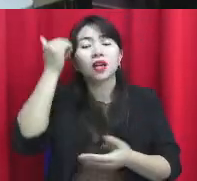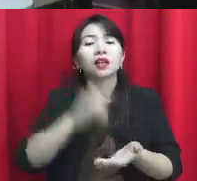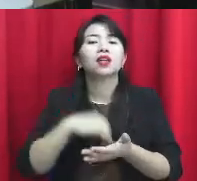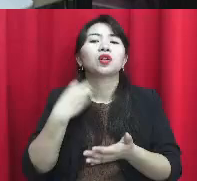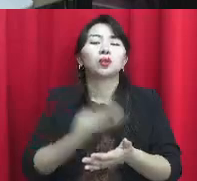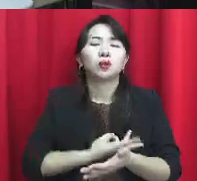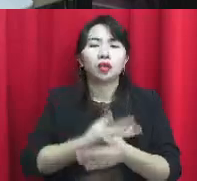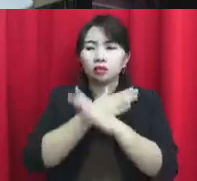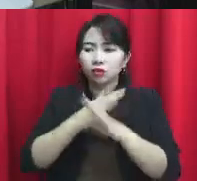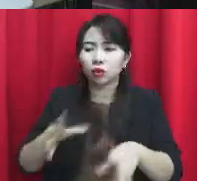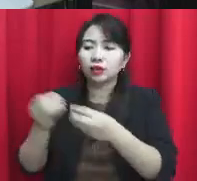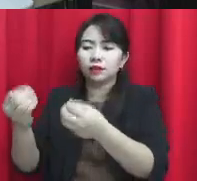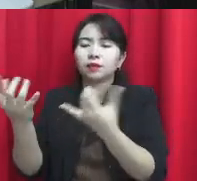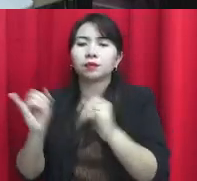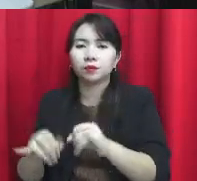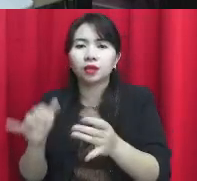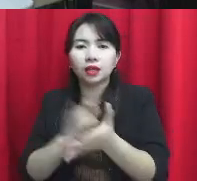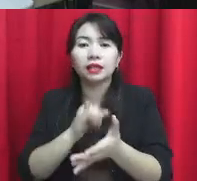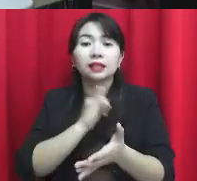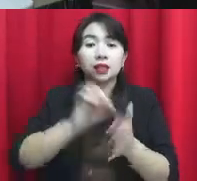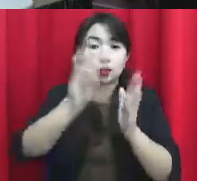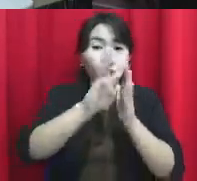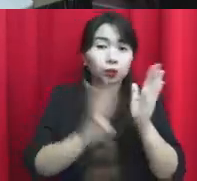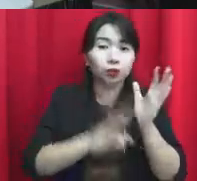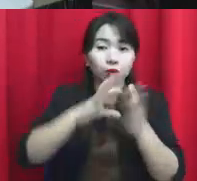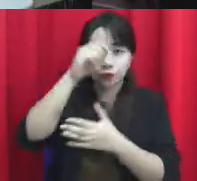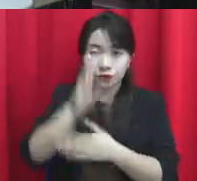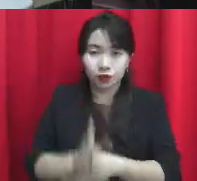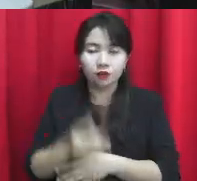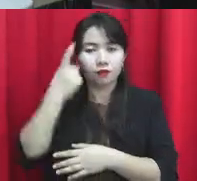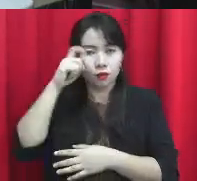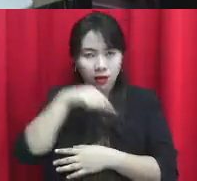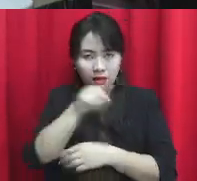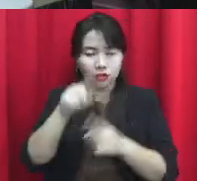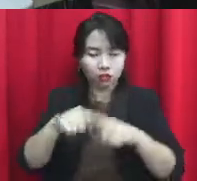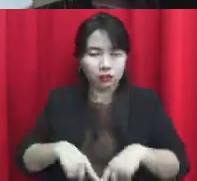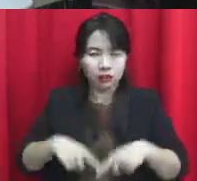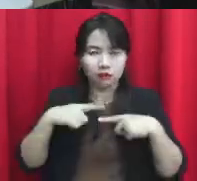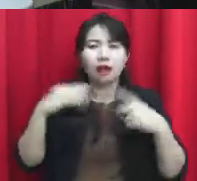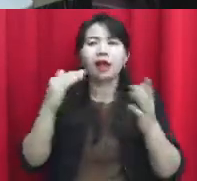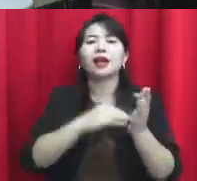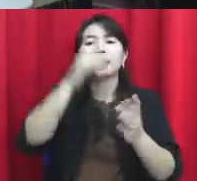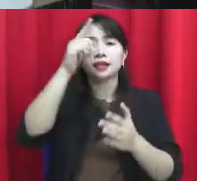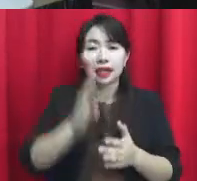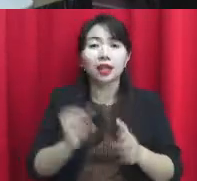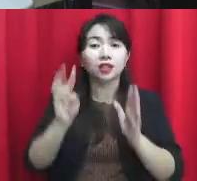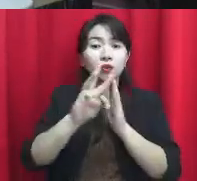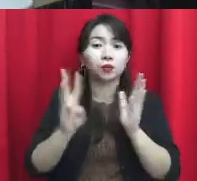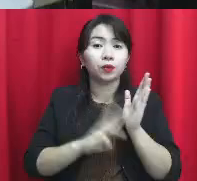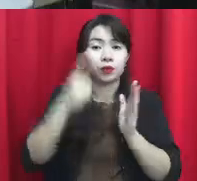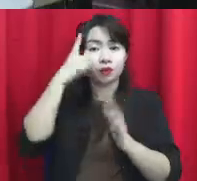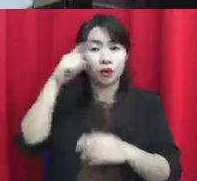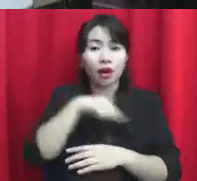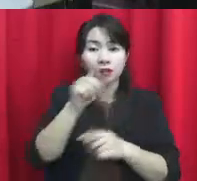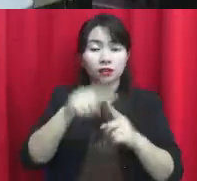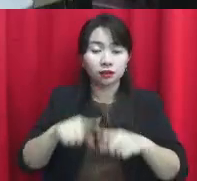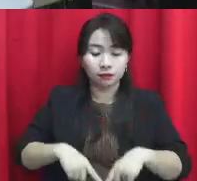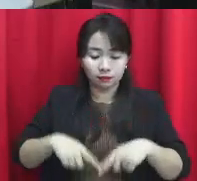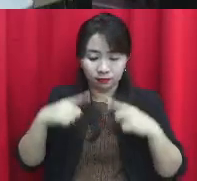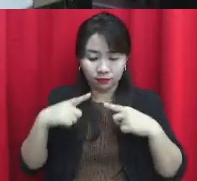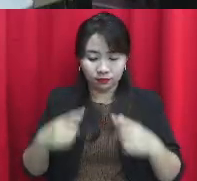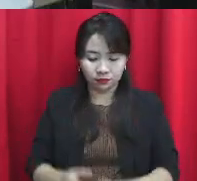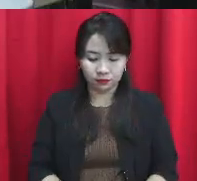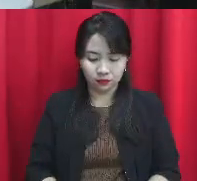passive na tayo the will na Diyos na mabuhay tayo it's God's will na mabuhay tayo sabi niya ng